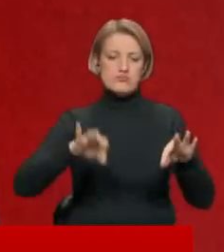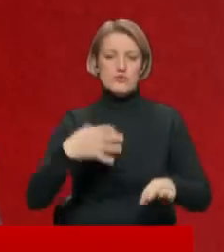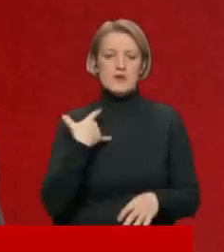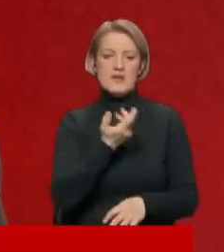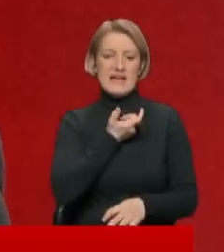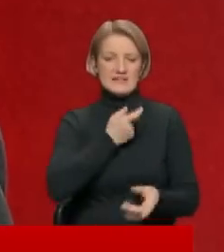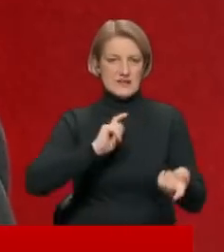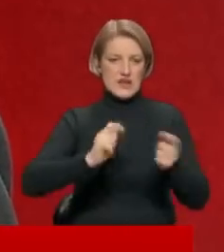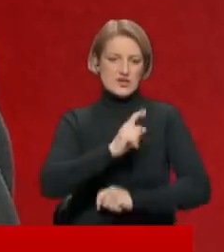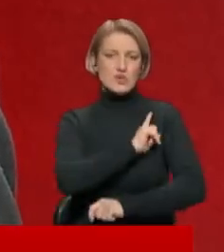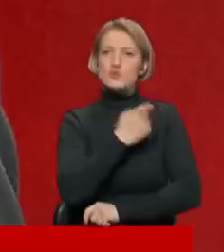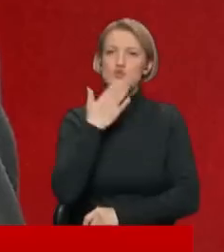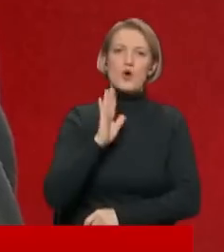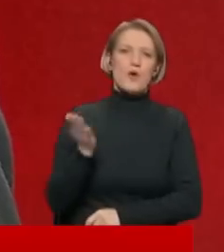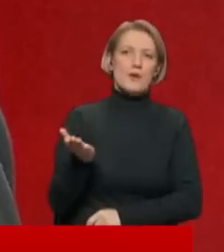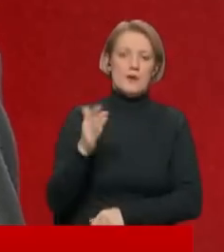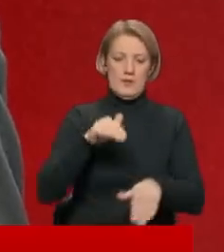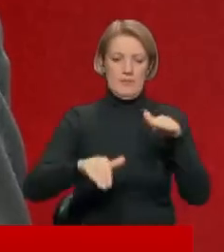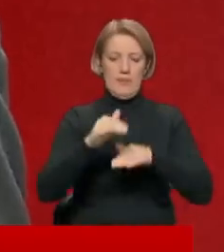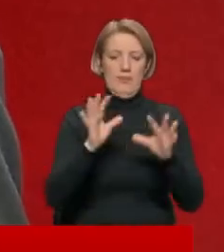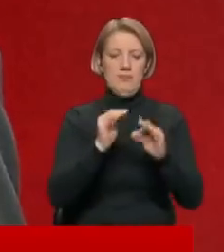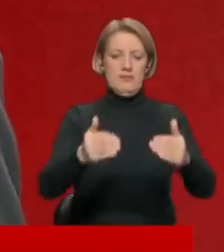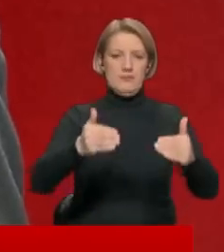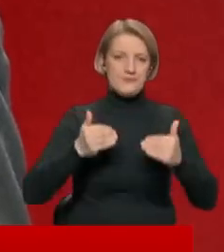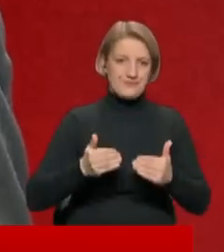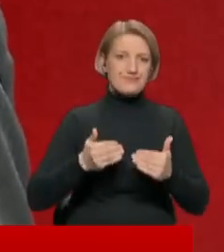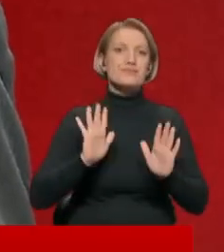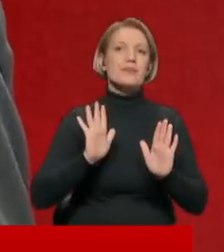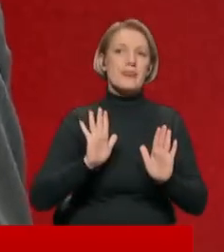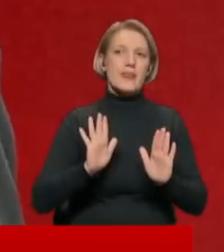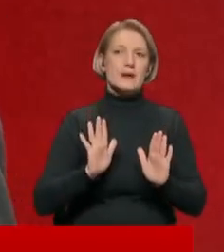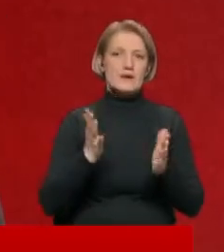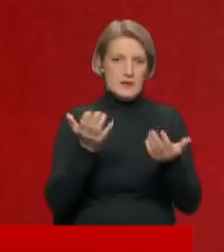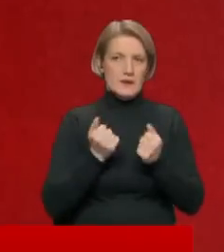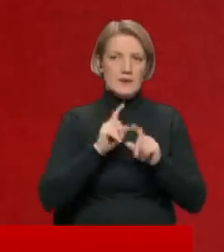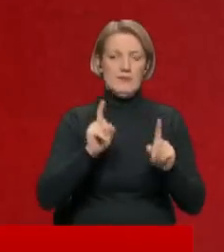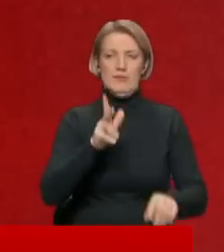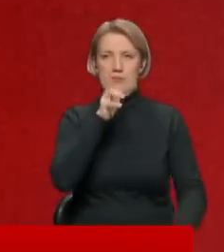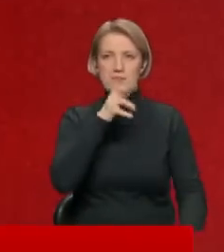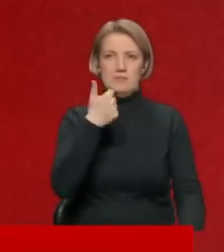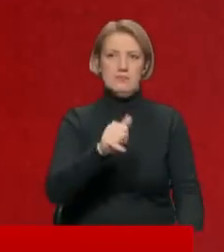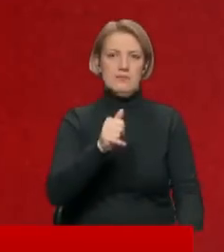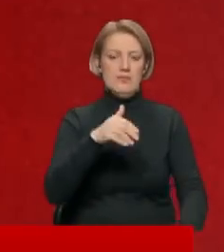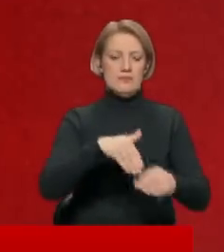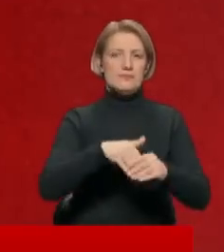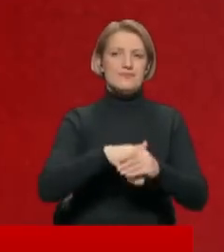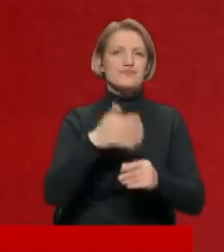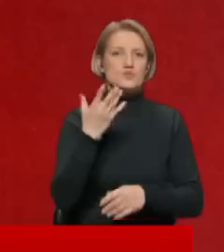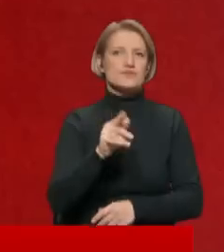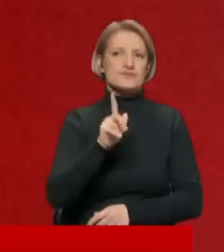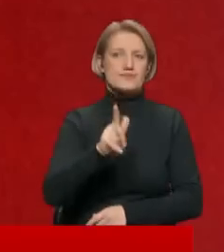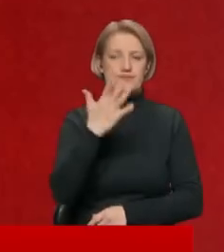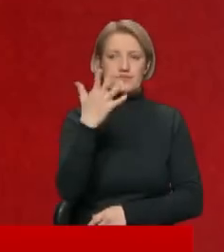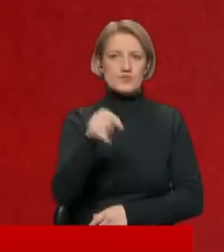anayasayı değiştirecek gücünüz yok işte seçiminde erken alınsın alınmasın mı 360 mecliste bulmanız lazım